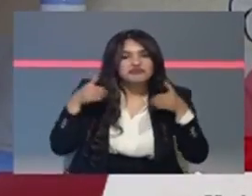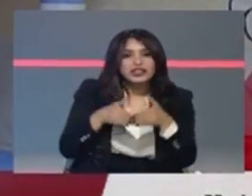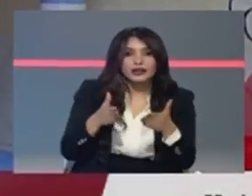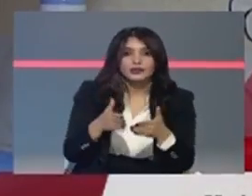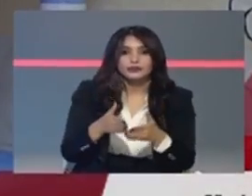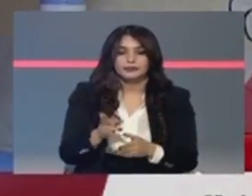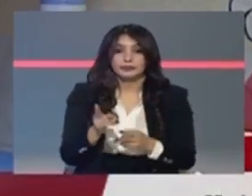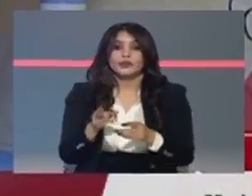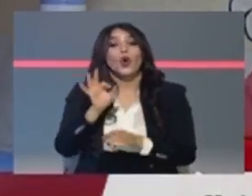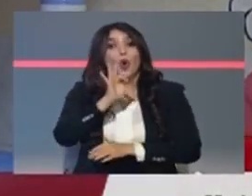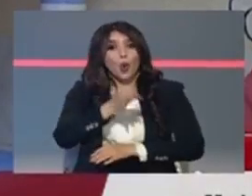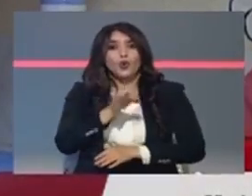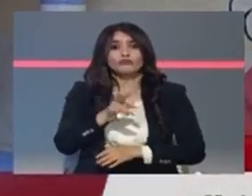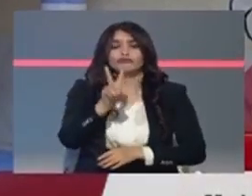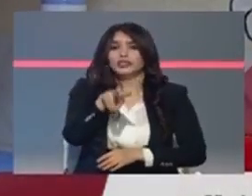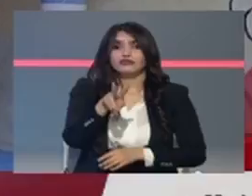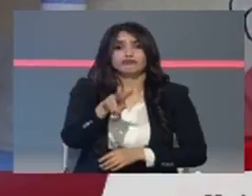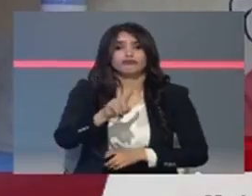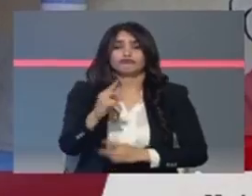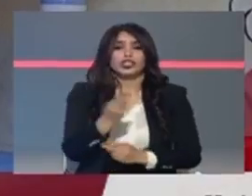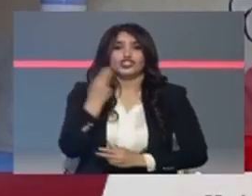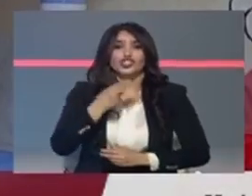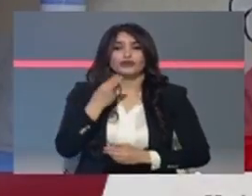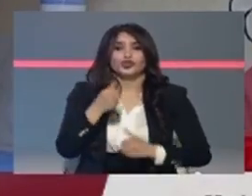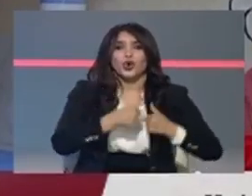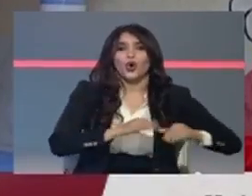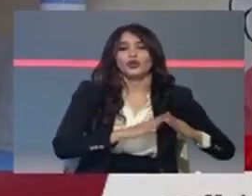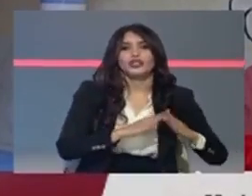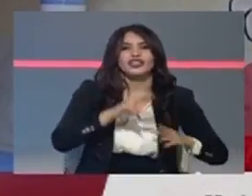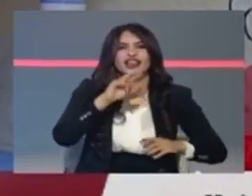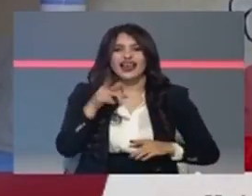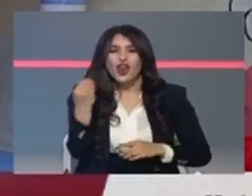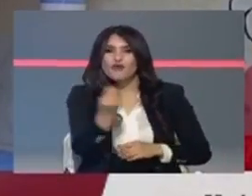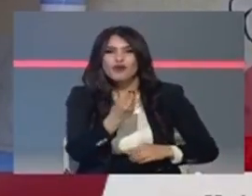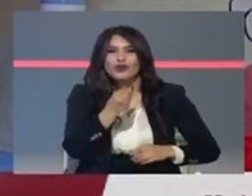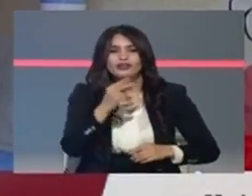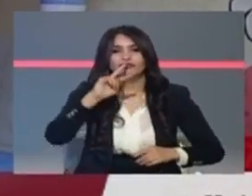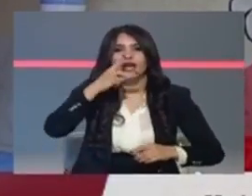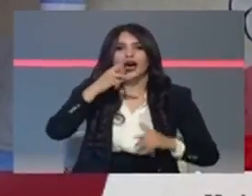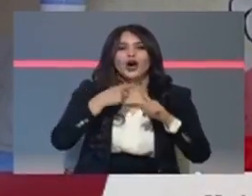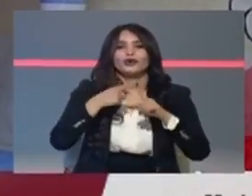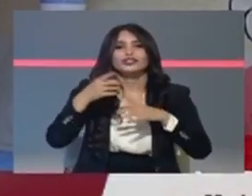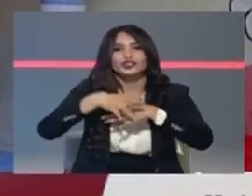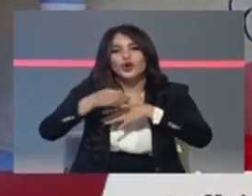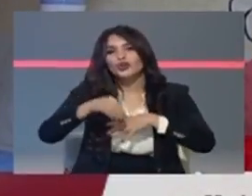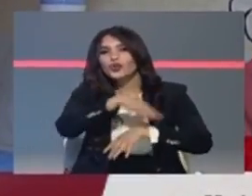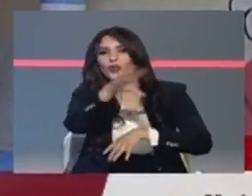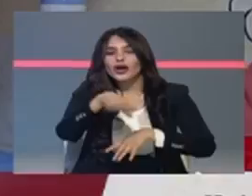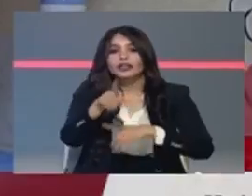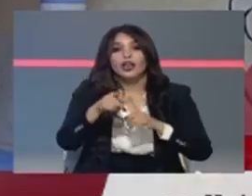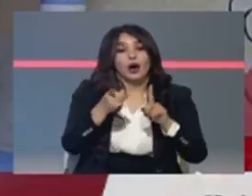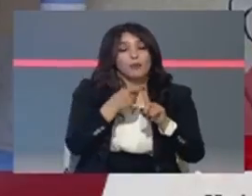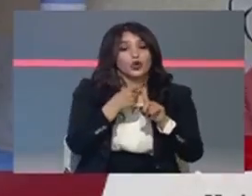هو صحيح انها ما تنجمش تقعد في الدار على خاطر متعوده انها تخرج وكذا، لازمك انت وامها واختها